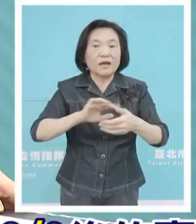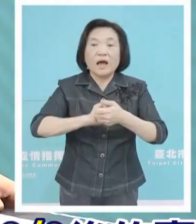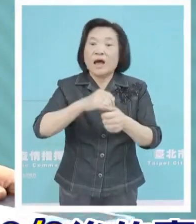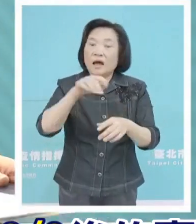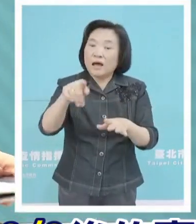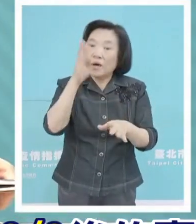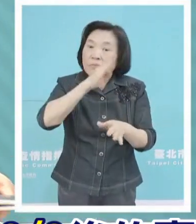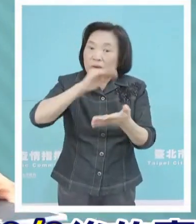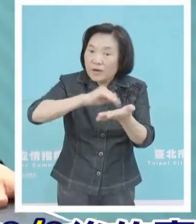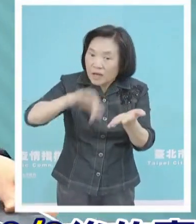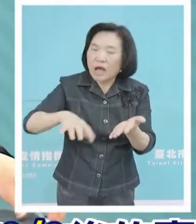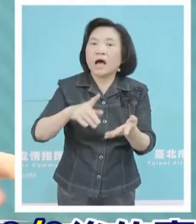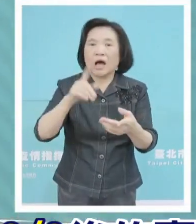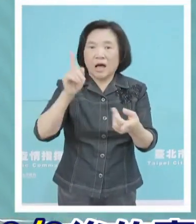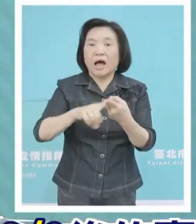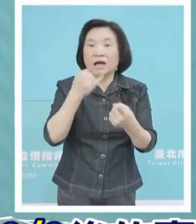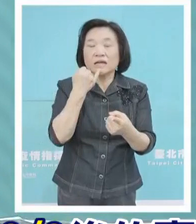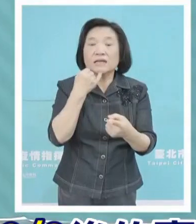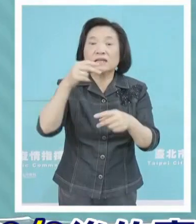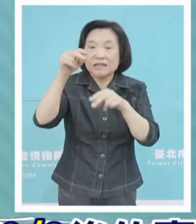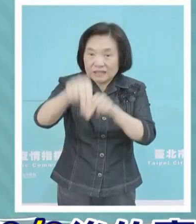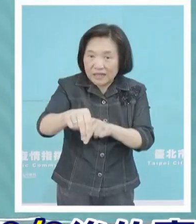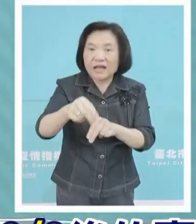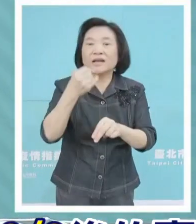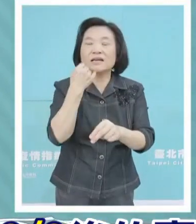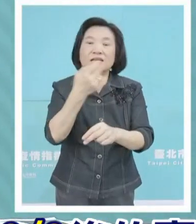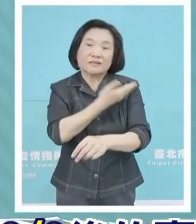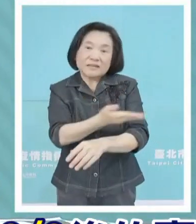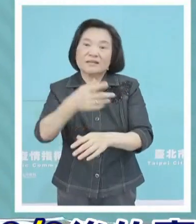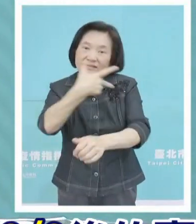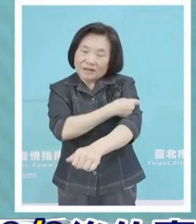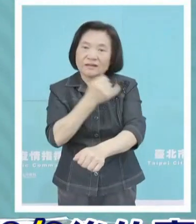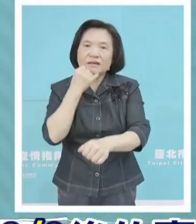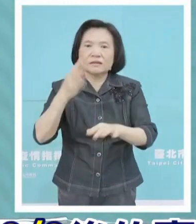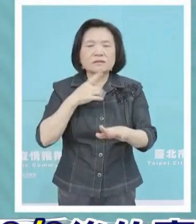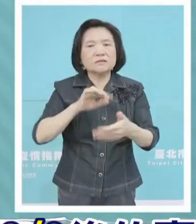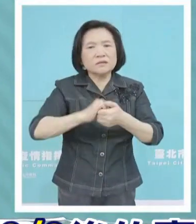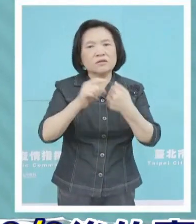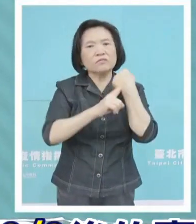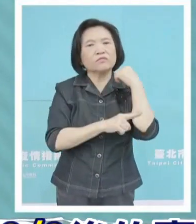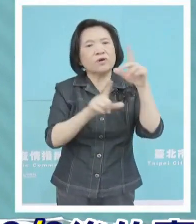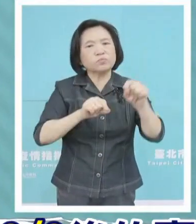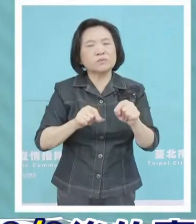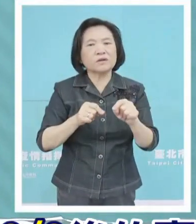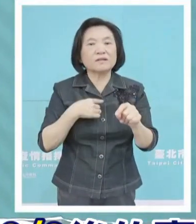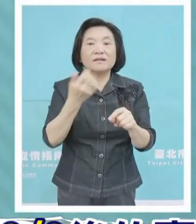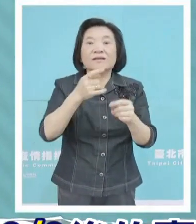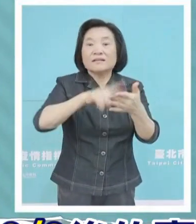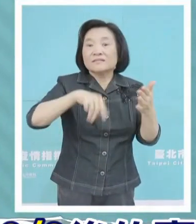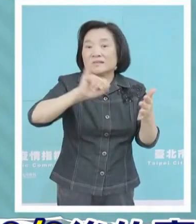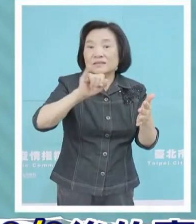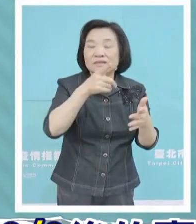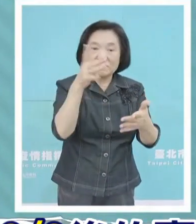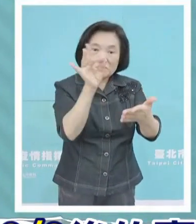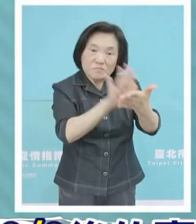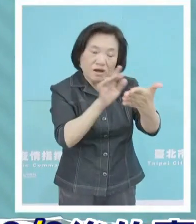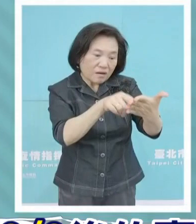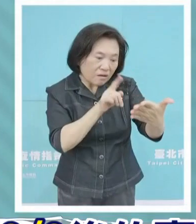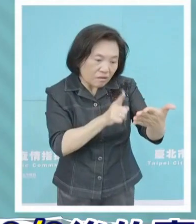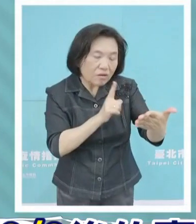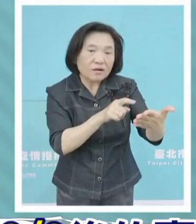群组，是在6月9号之后，我把这个群组里面我原来贴在我们的普及群组里面的讯